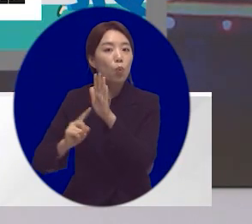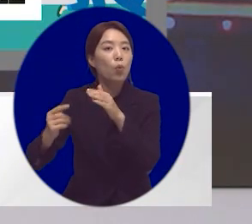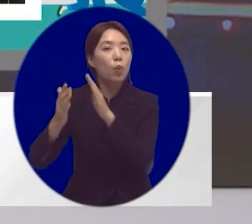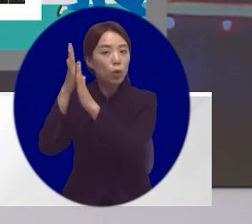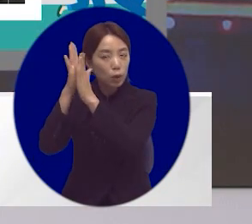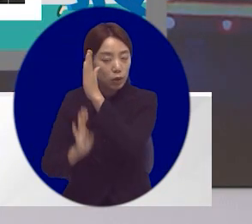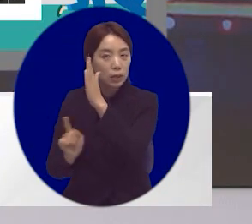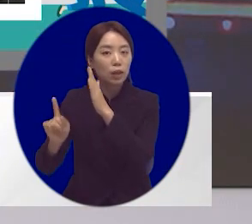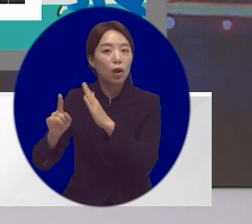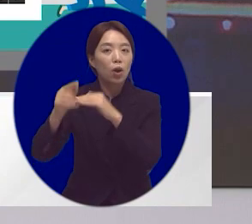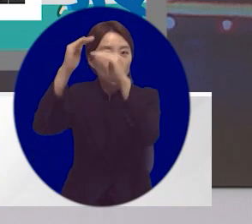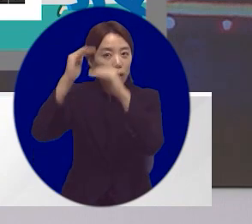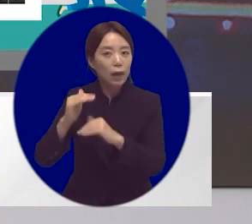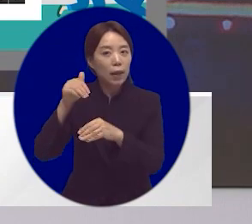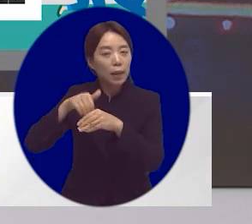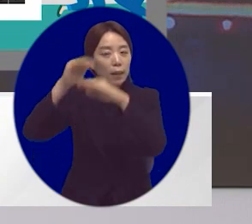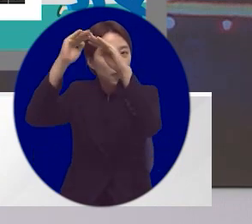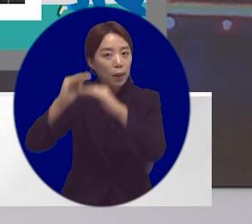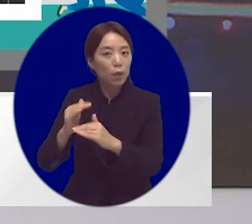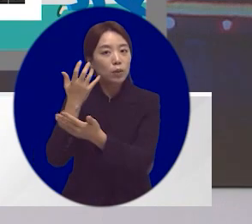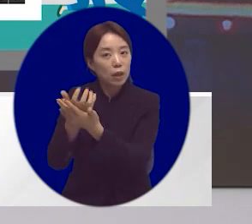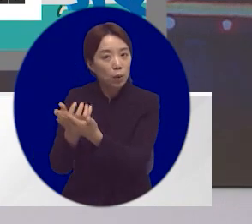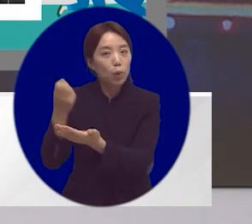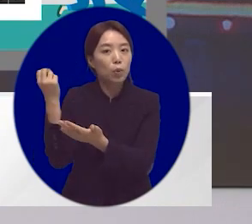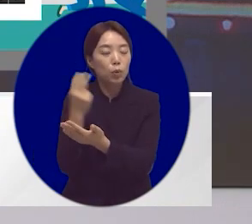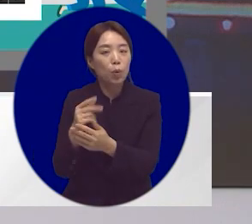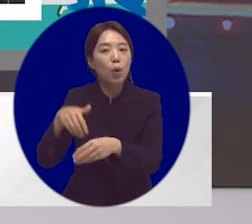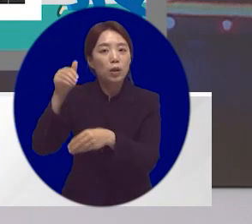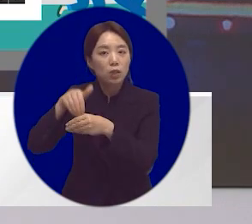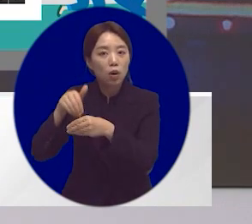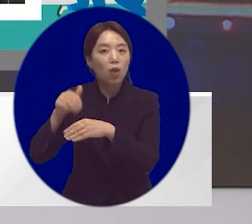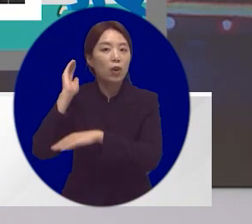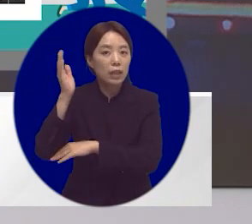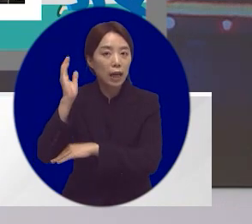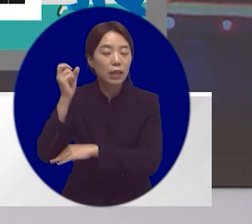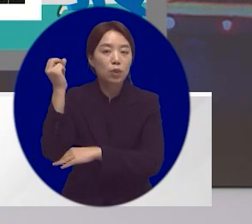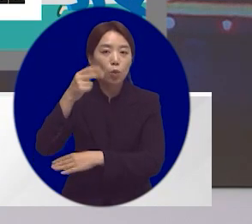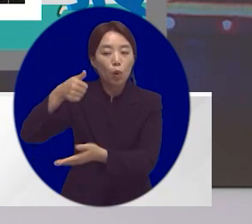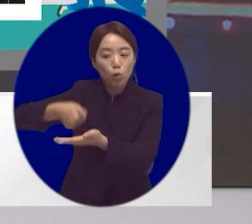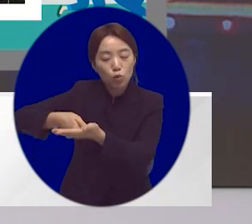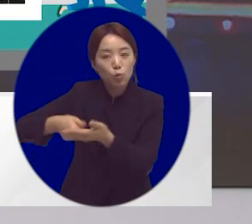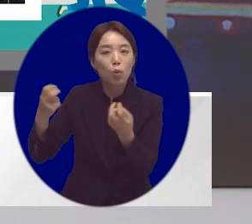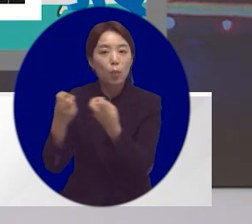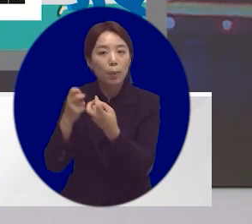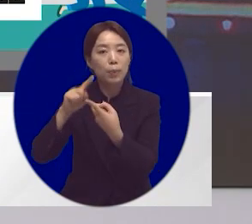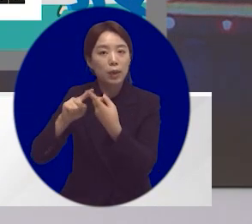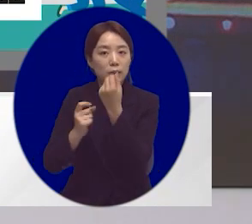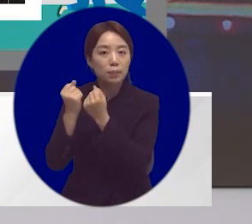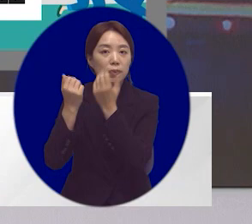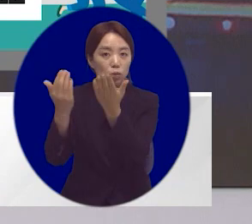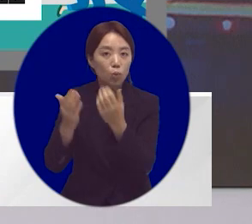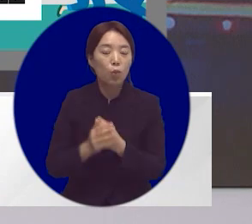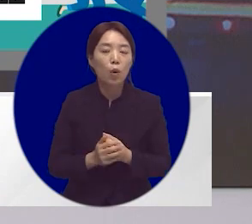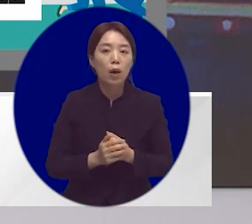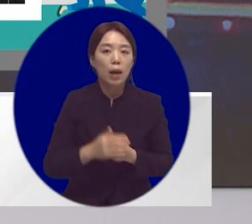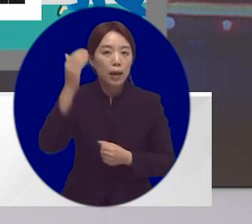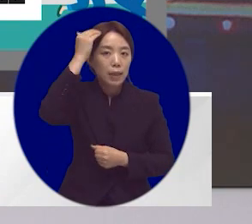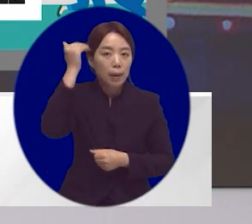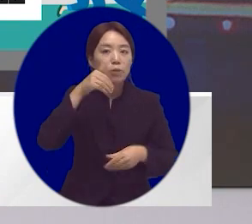특별홍보전은 역대 대통령 선거와 관련된 각종 사료와 선거 이야기, 투표와 사전투표 방법 등을 볼 수